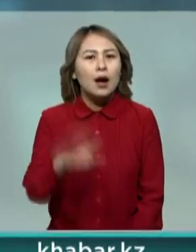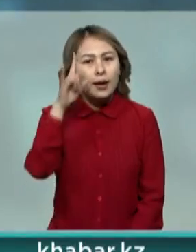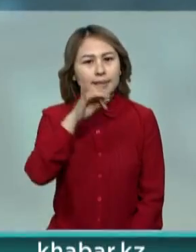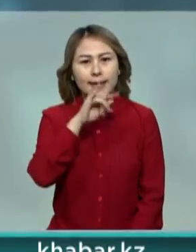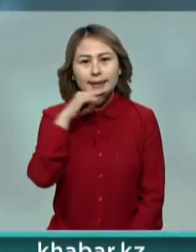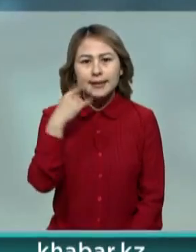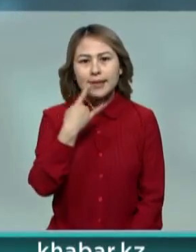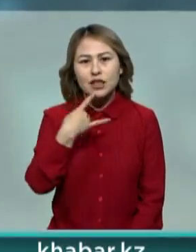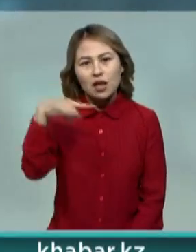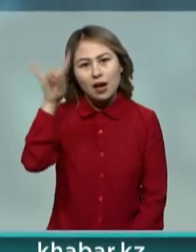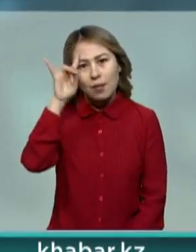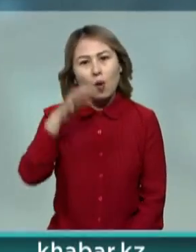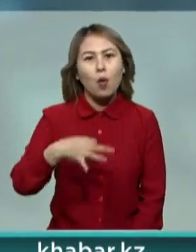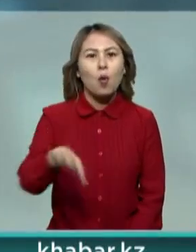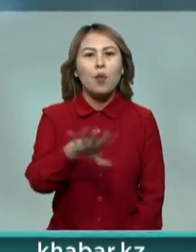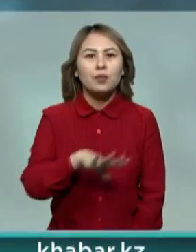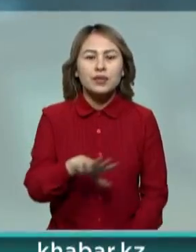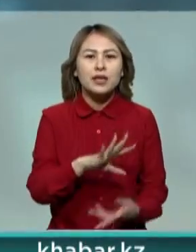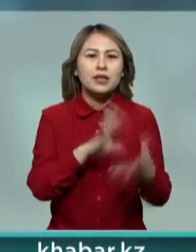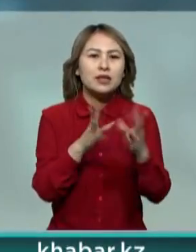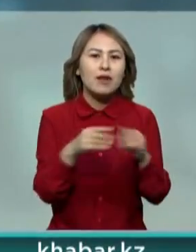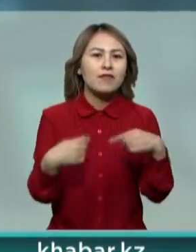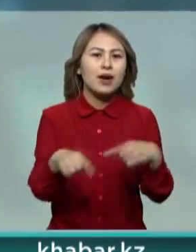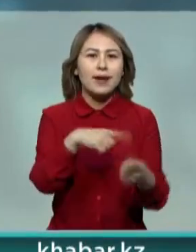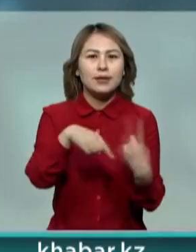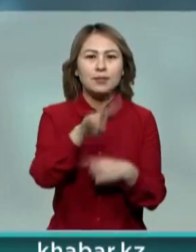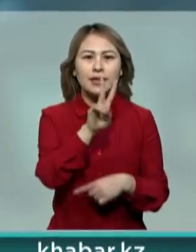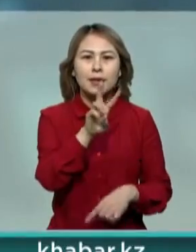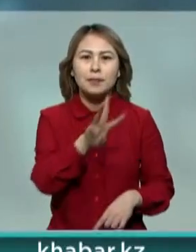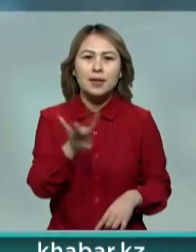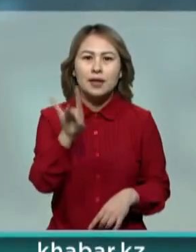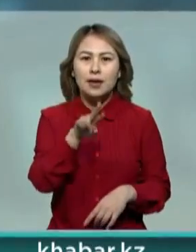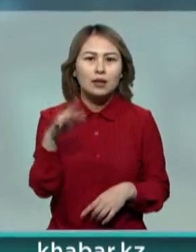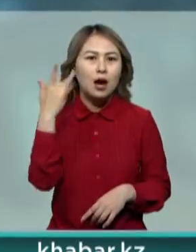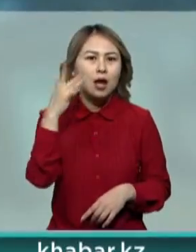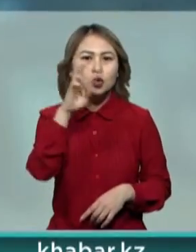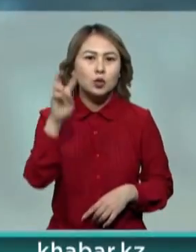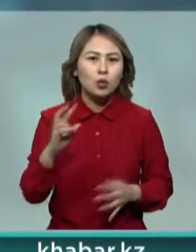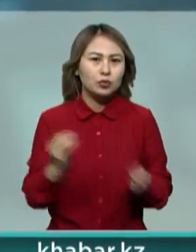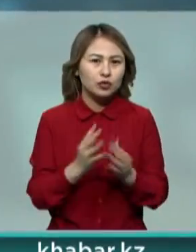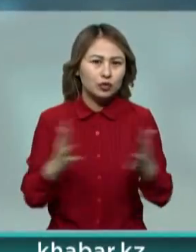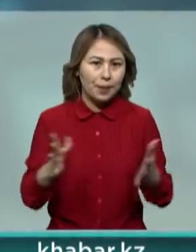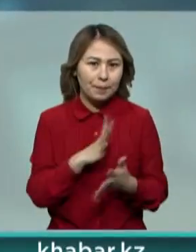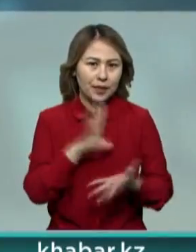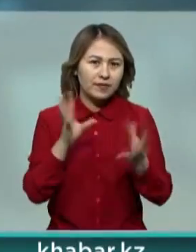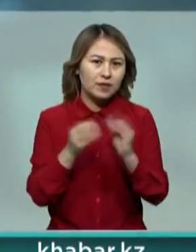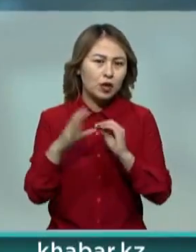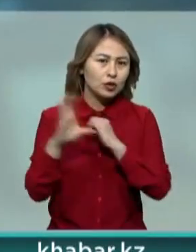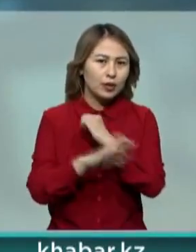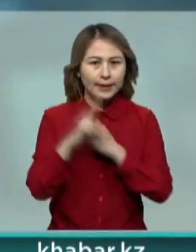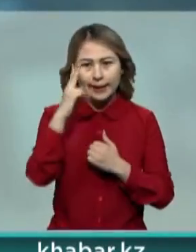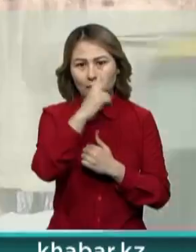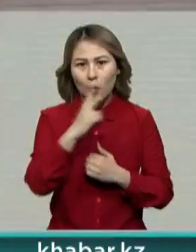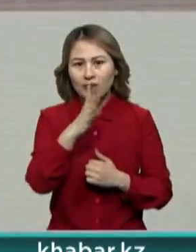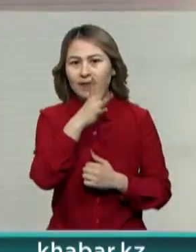Қазақстан мен Ресейдің Челябі облысы арасындағы тауар айналымы былтыр 2 миллиард ақш долларынан асып түсті. Сарапшылардың айтуынша соңғы 3